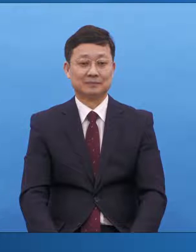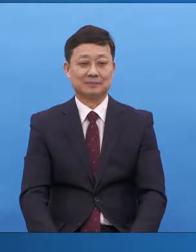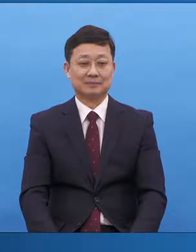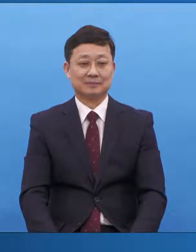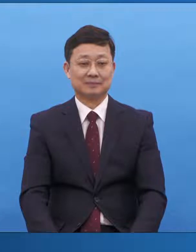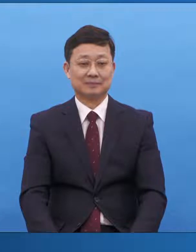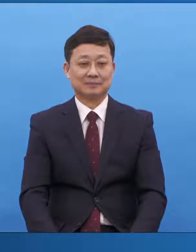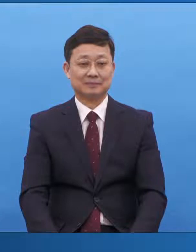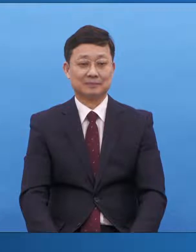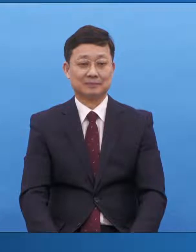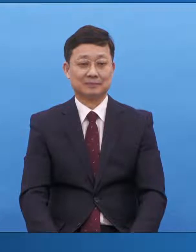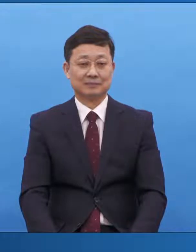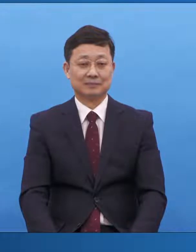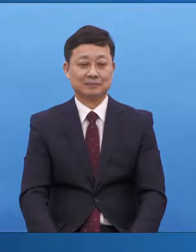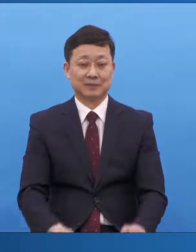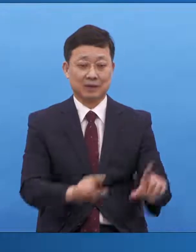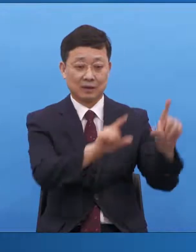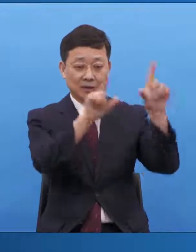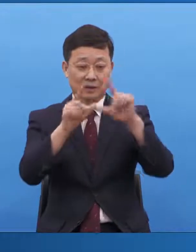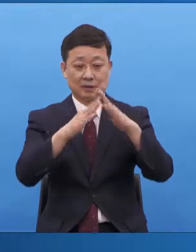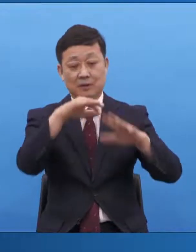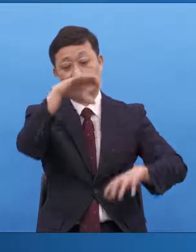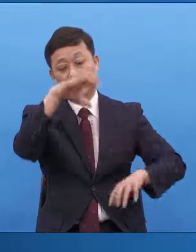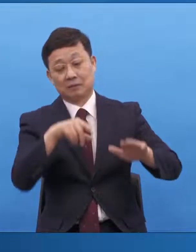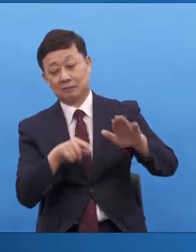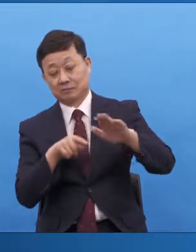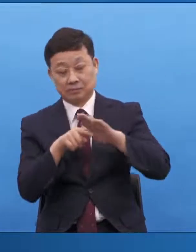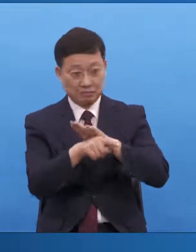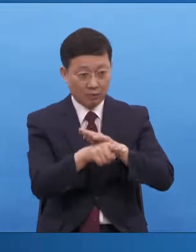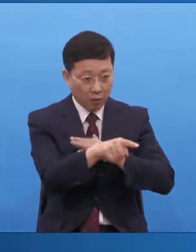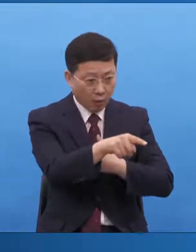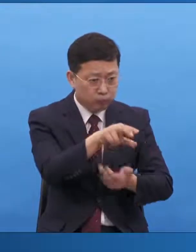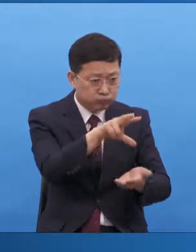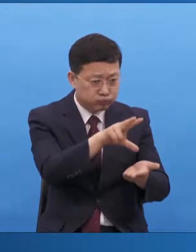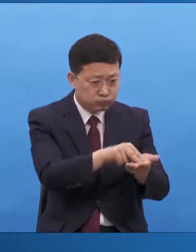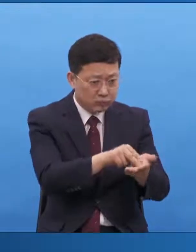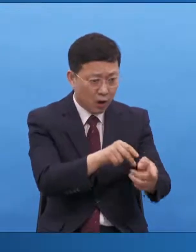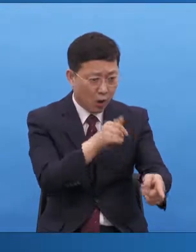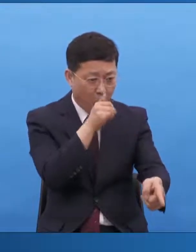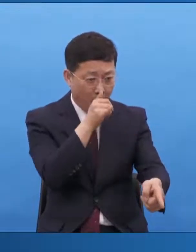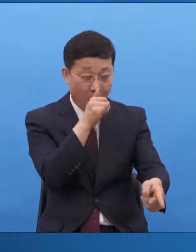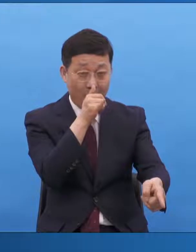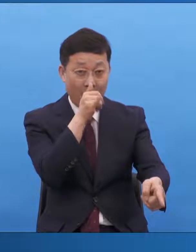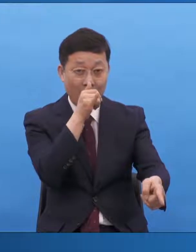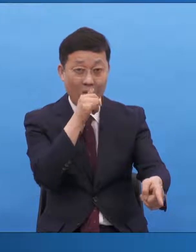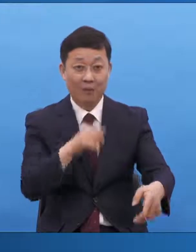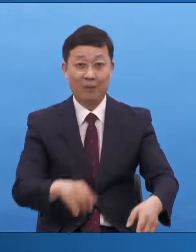이 문제가 있죠. That when you go into the field, absolutely there will be problems. 여기서는